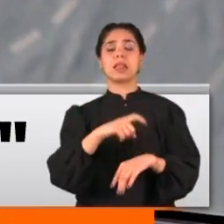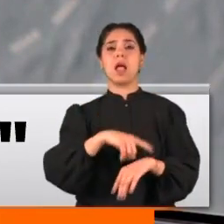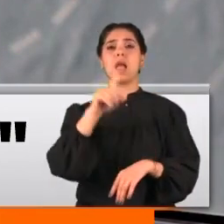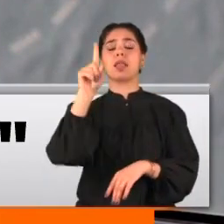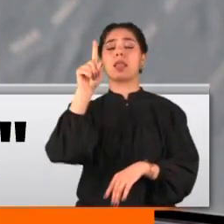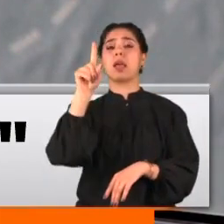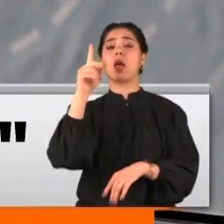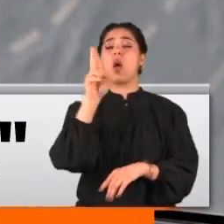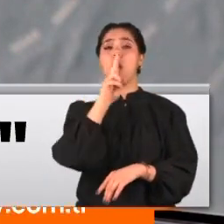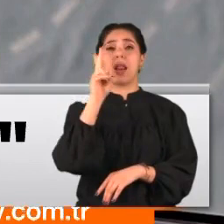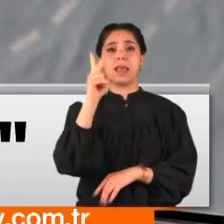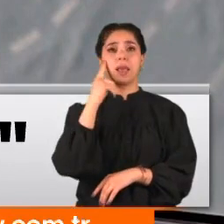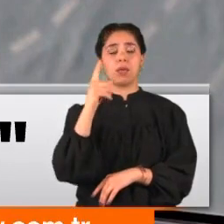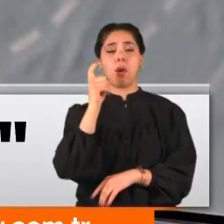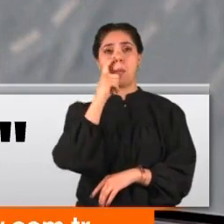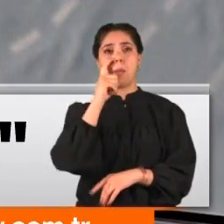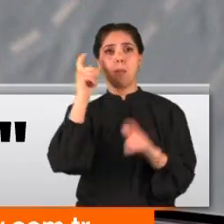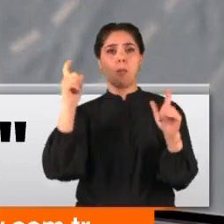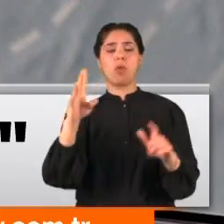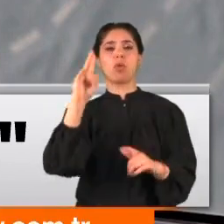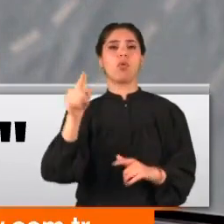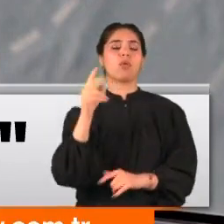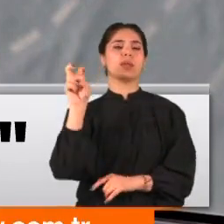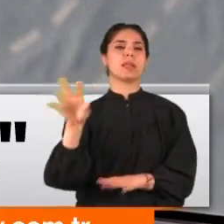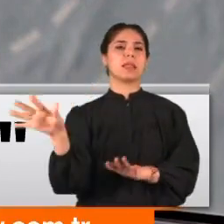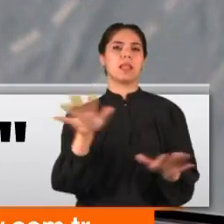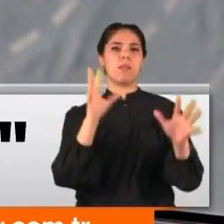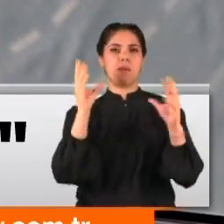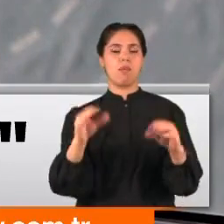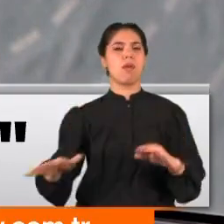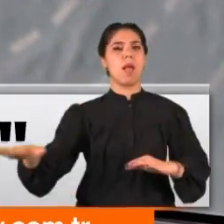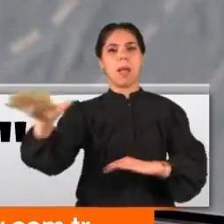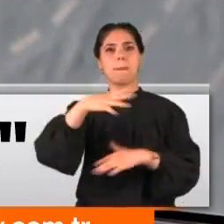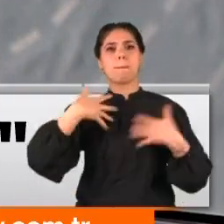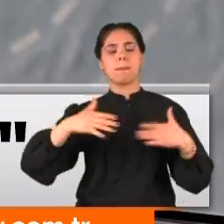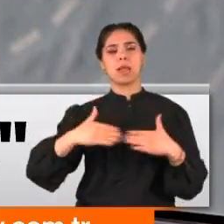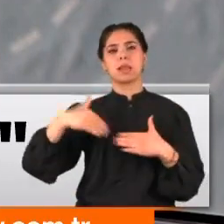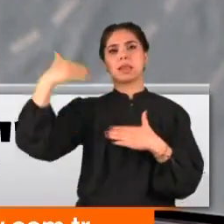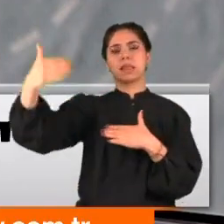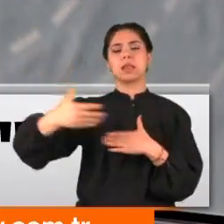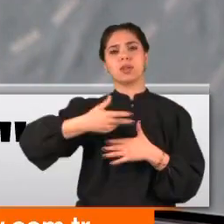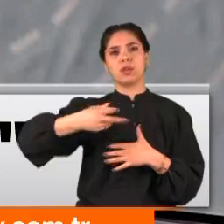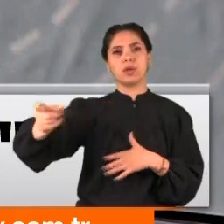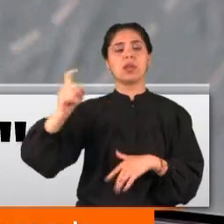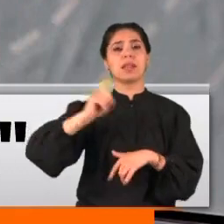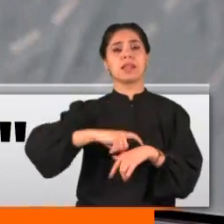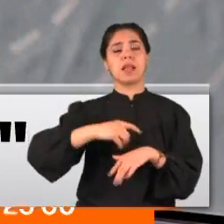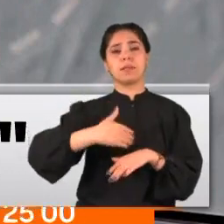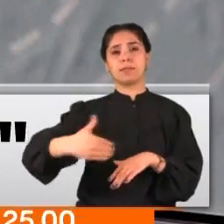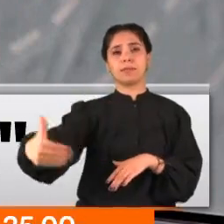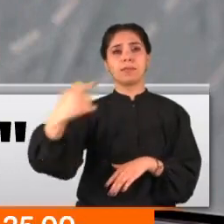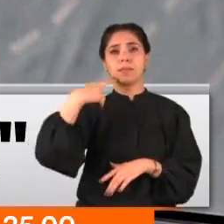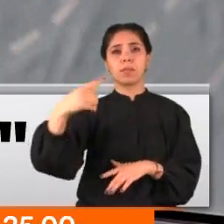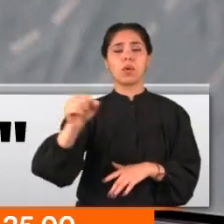13.55'i gösterirken Bolu 4,8'lik bir depremle sarsıldı. Herkes tabii panikle kendini sokağa attı. Saatler ilerledikçe